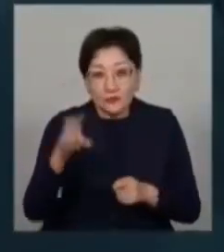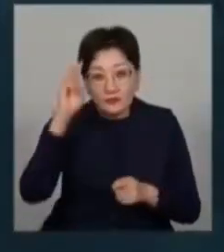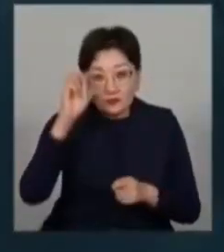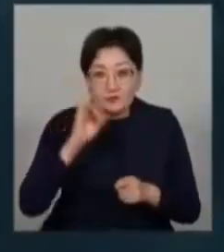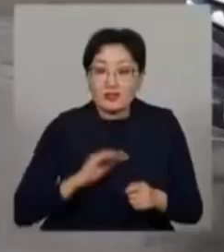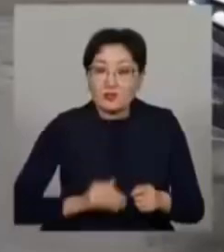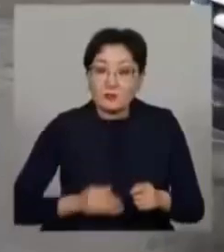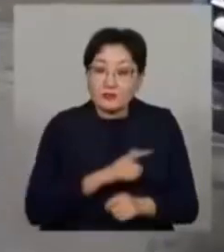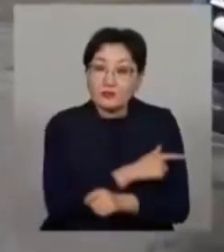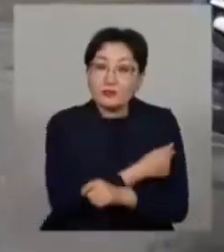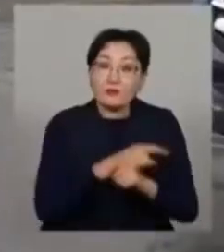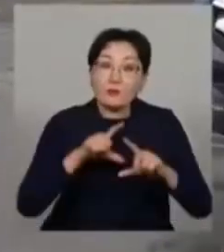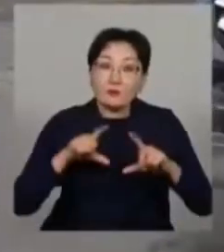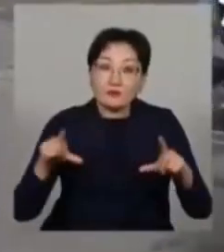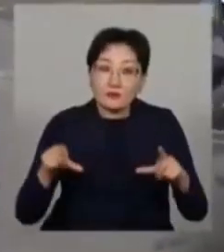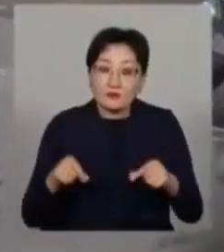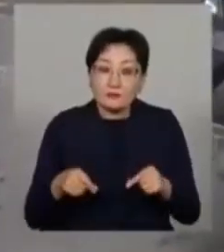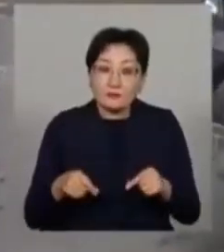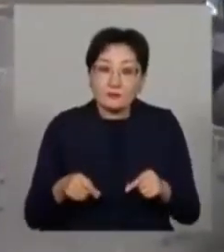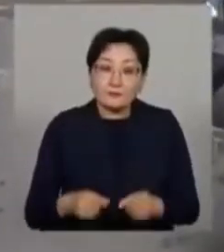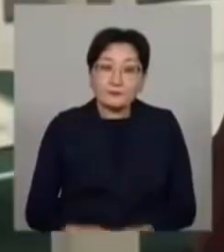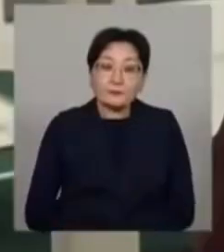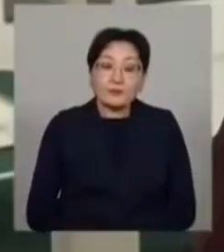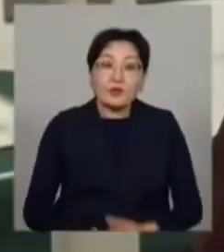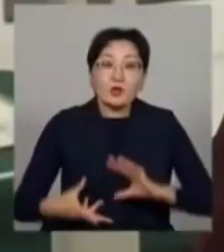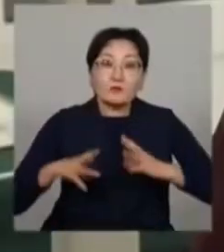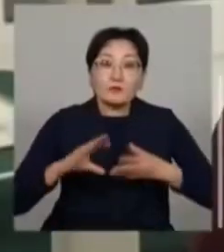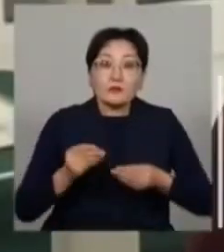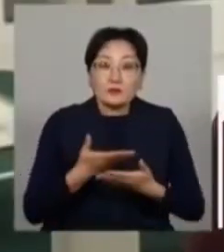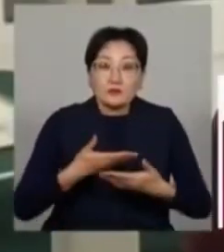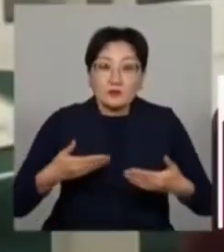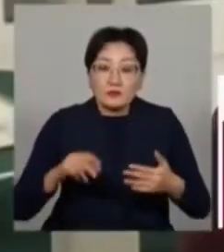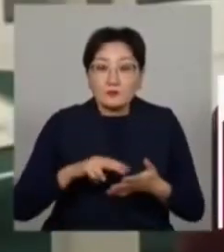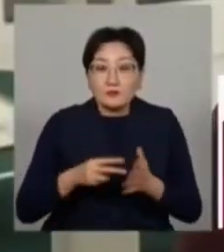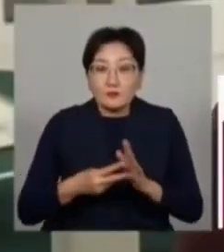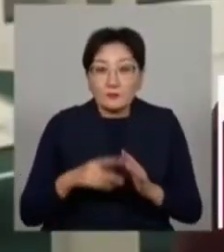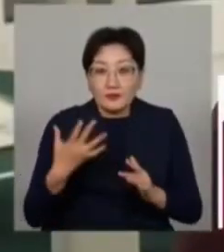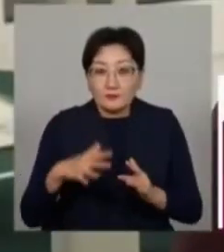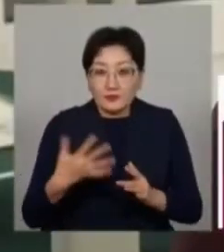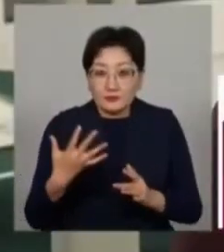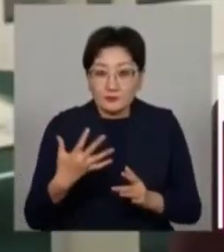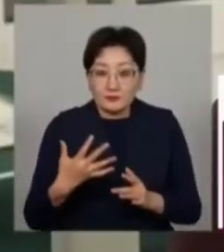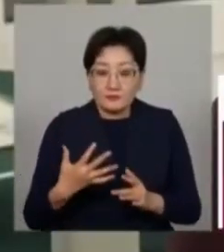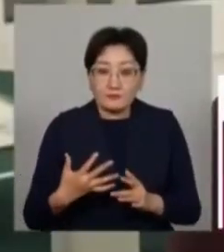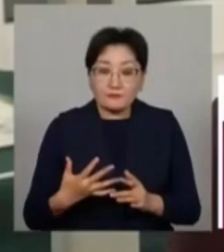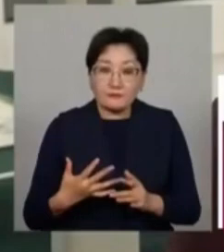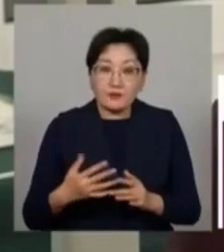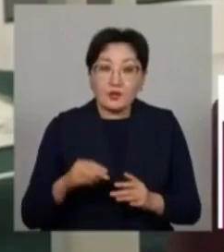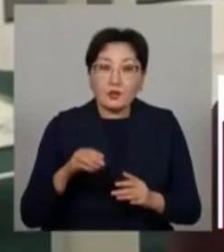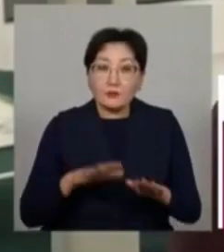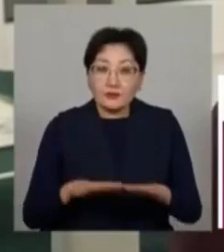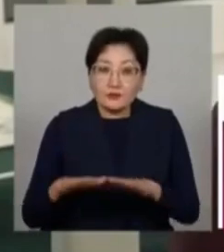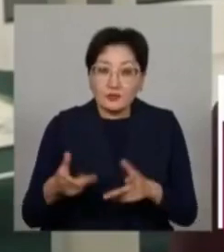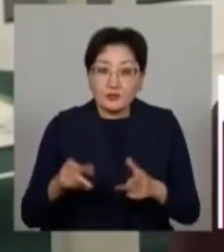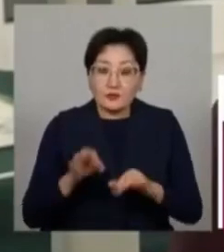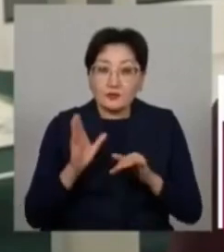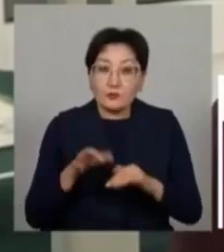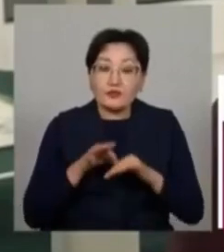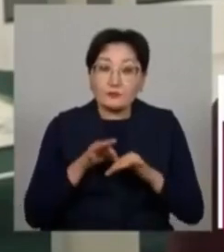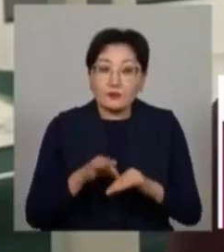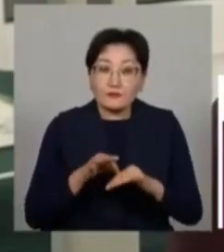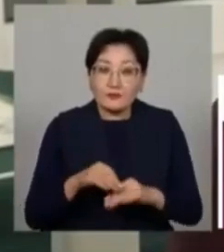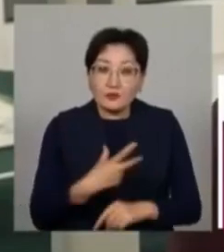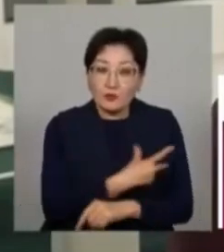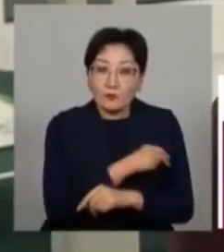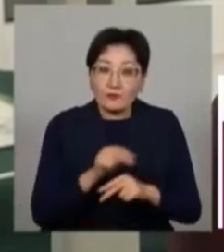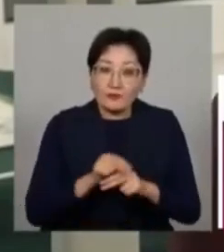государственным и частным медицинским организациям. Всего у нас запланировано 55 точек, где будет проводиться вакцинация.